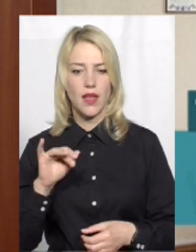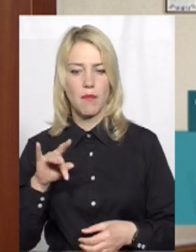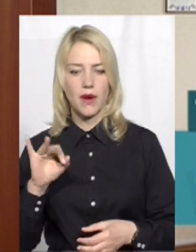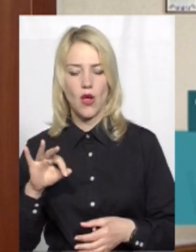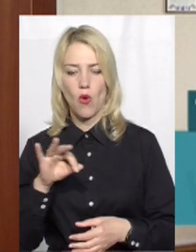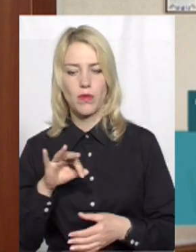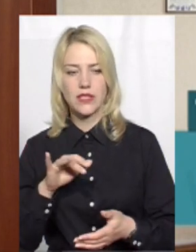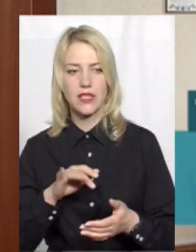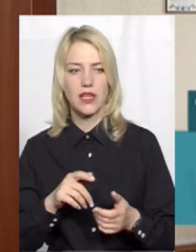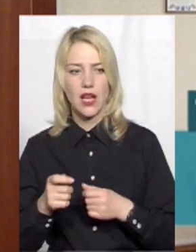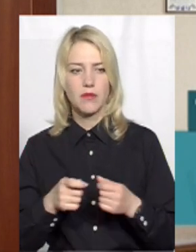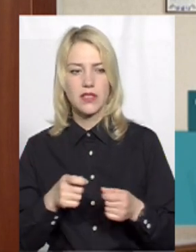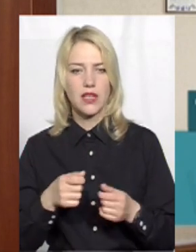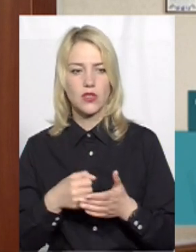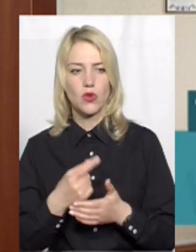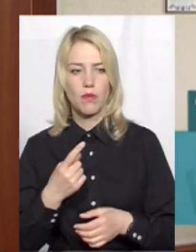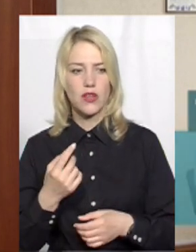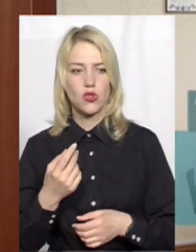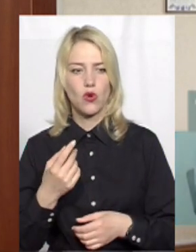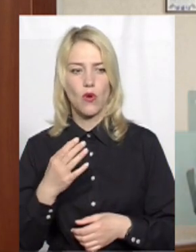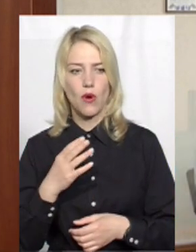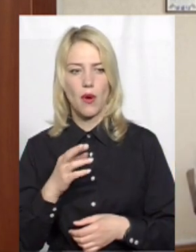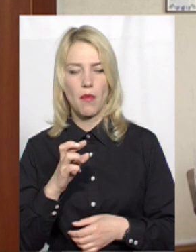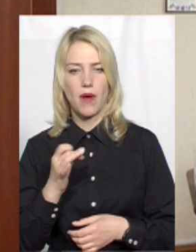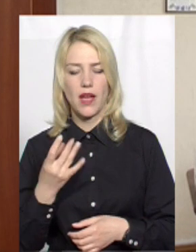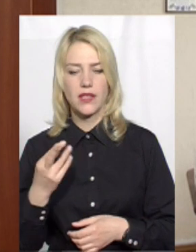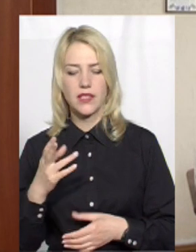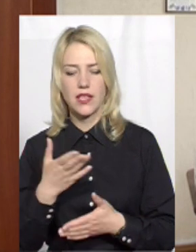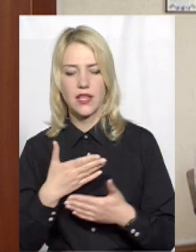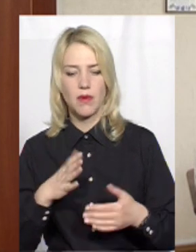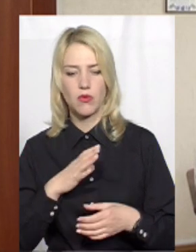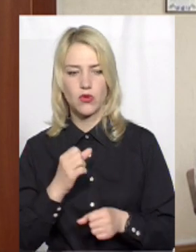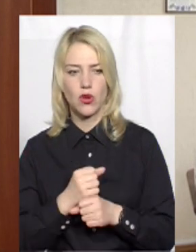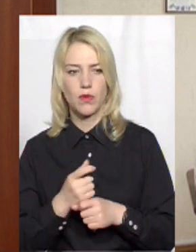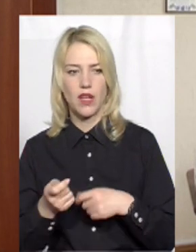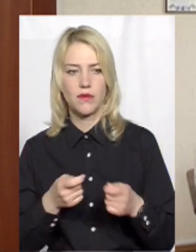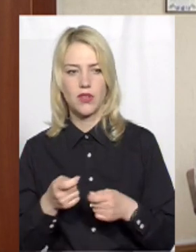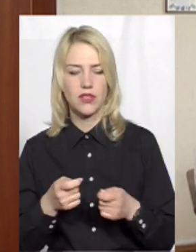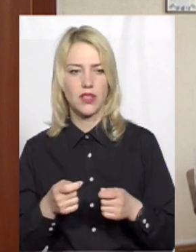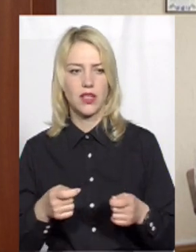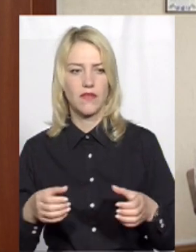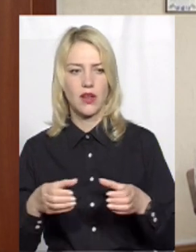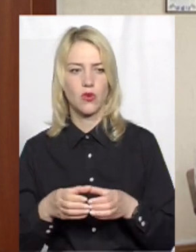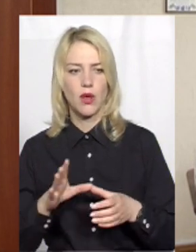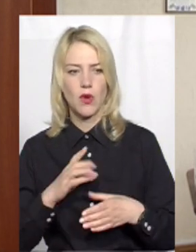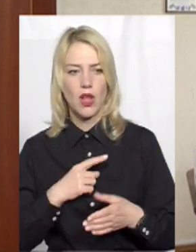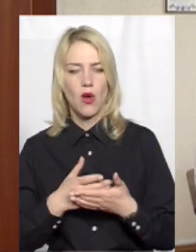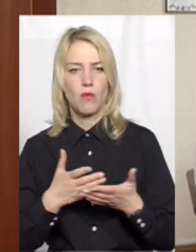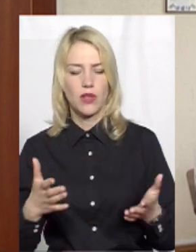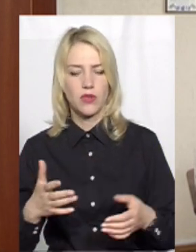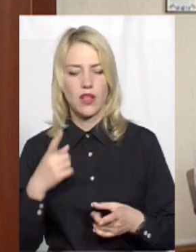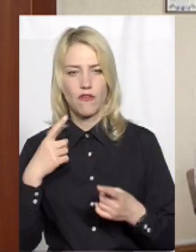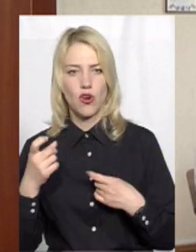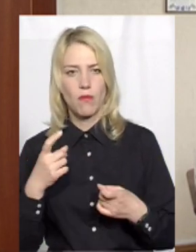обласній державній адміністрації до 1 березня. Значить, нами була розроблена ініціативна група, оприлюднена інформація, розіслана